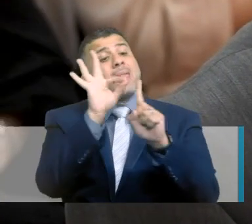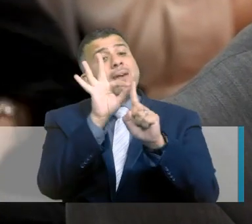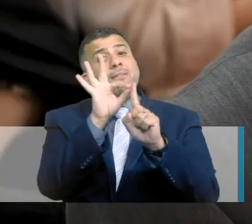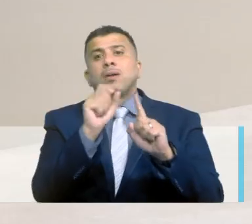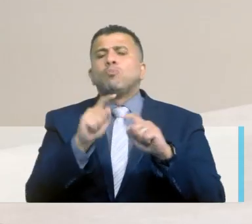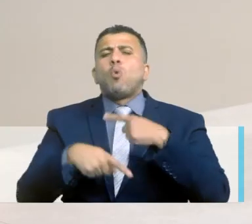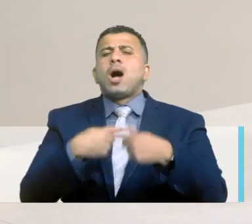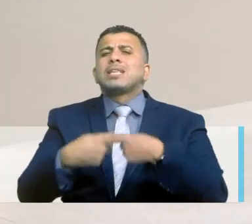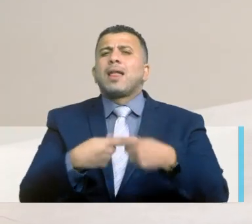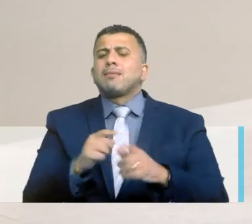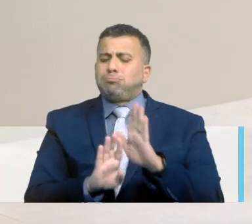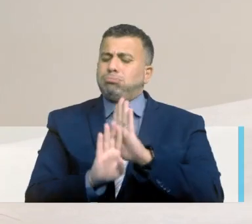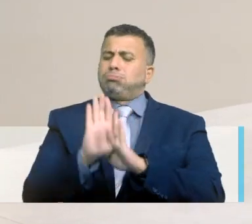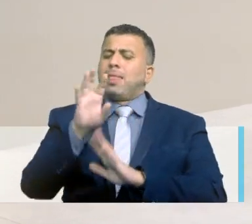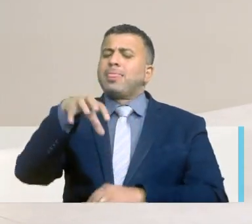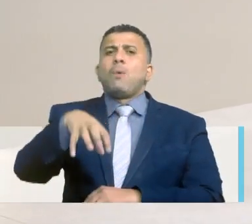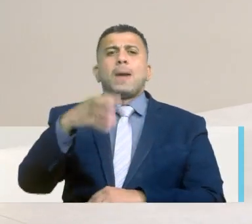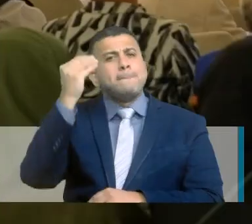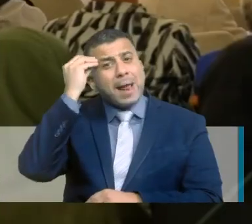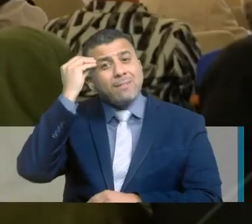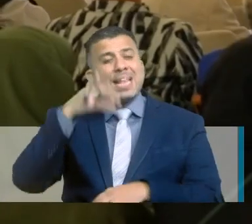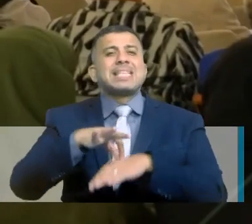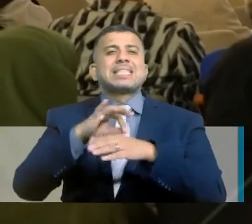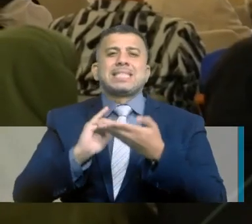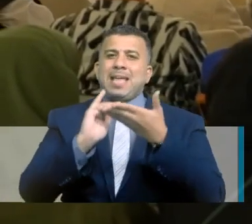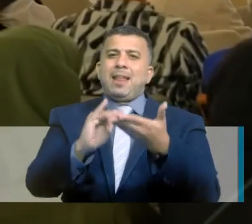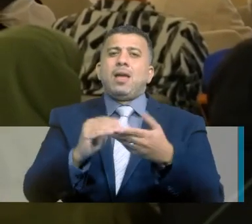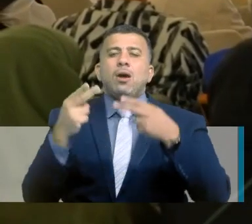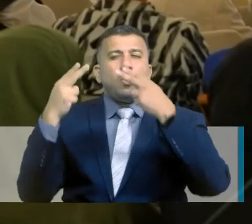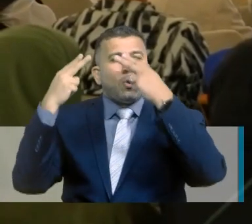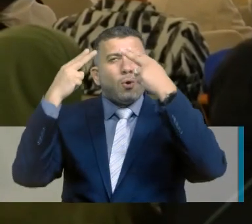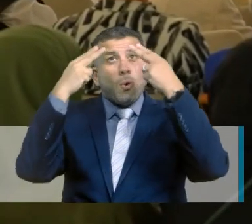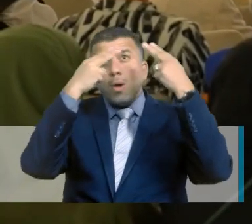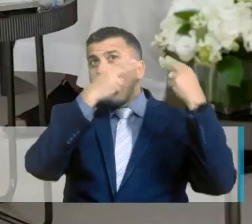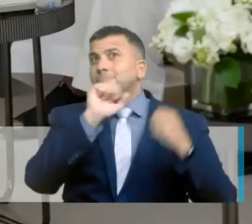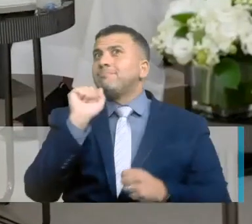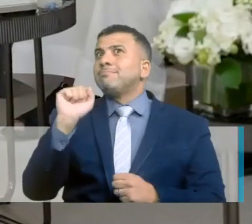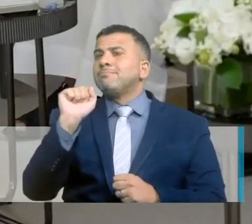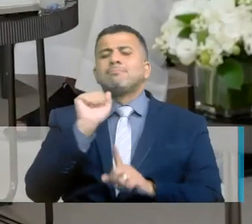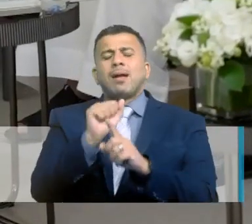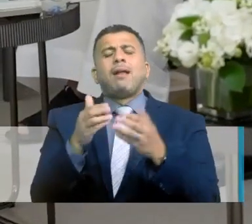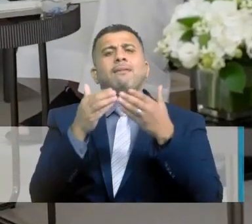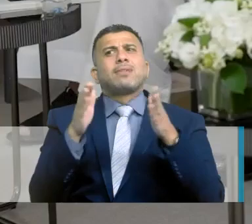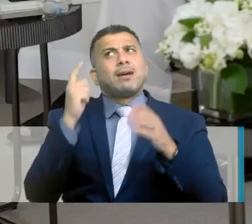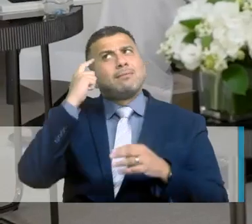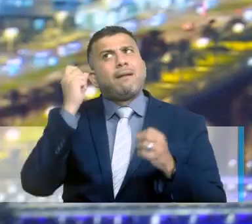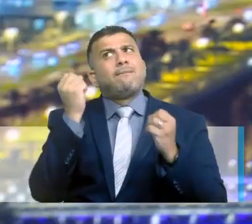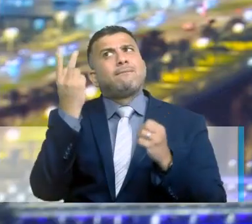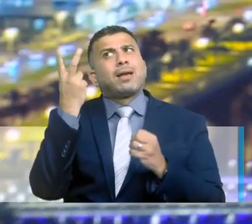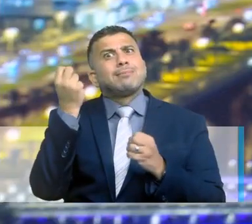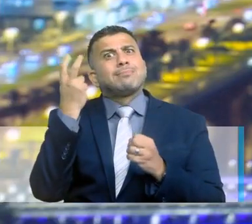لهدف مواصله ازدهار الدوله في المعرفه الانسانيه وتحقيق رؤيتها في مجال الانفتاح الفكري